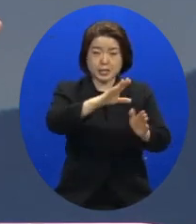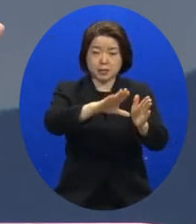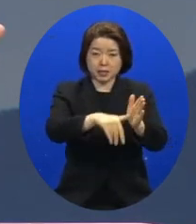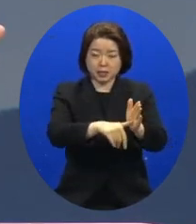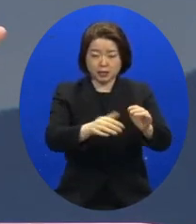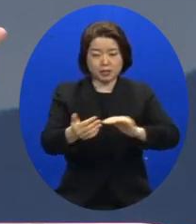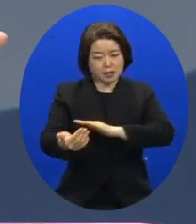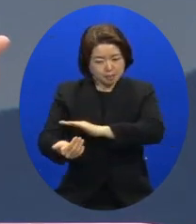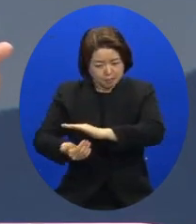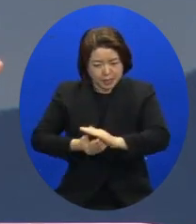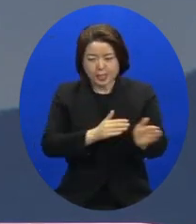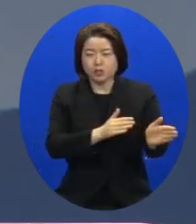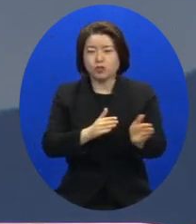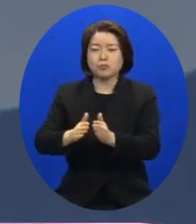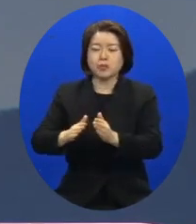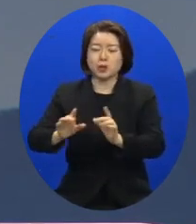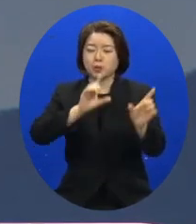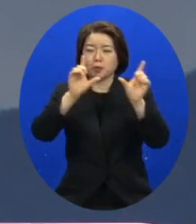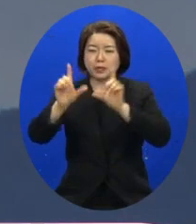준비하고 살으라는 거죠.